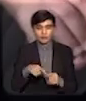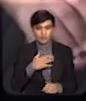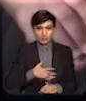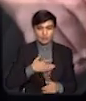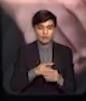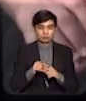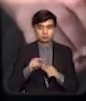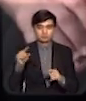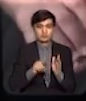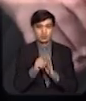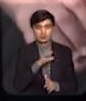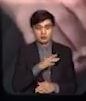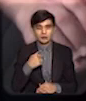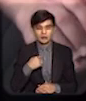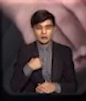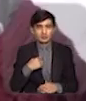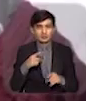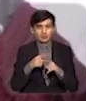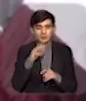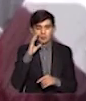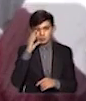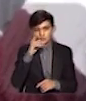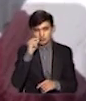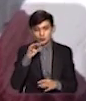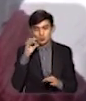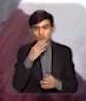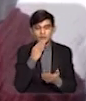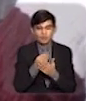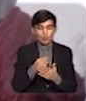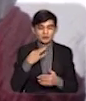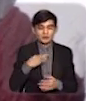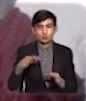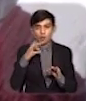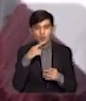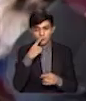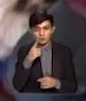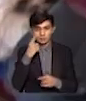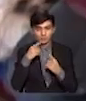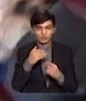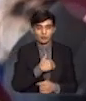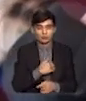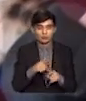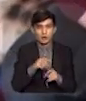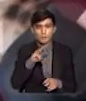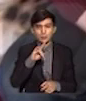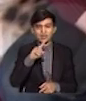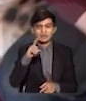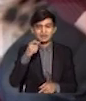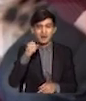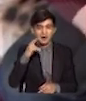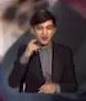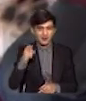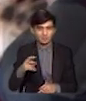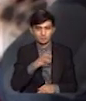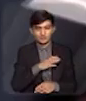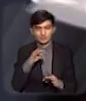еселеніп жатыр дейді. Үміт үзгім келмейді деген азамат баласы жайлы сөйлей бастаса көзіне жас тұнады. Мырзахан мардымды жауап бере алмай